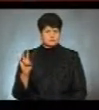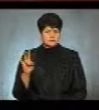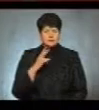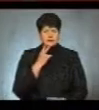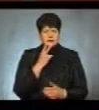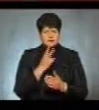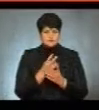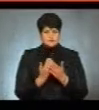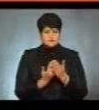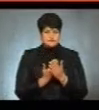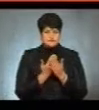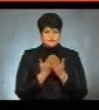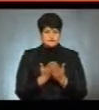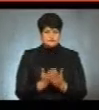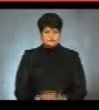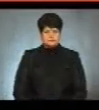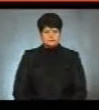випуску.